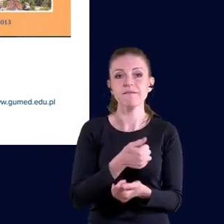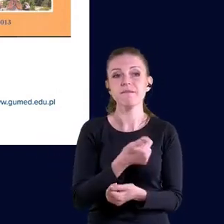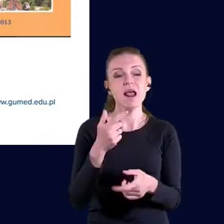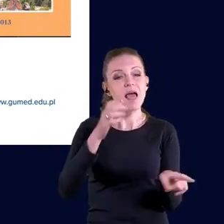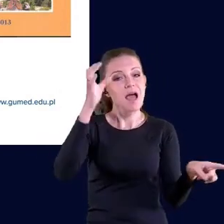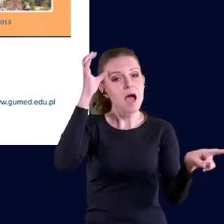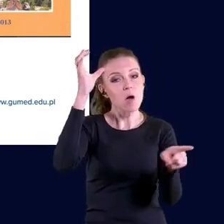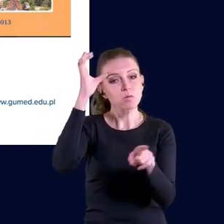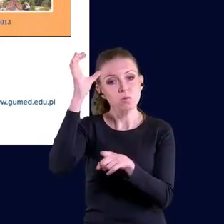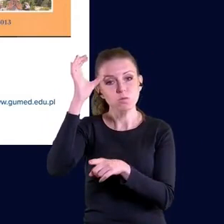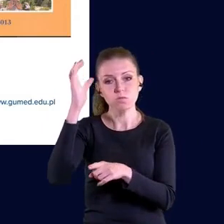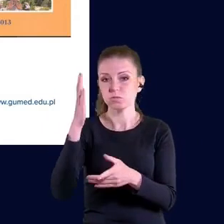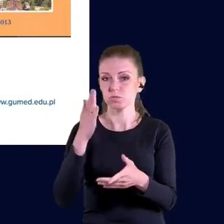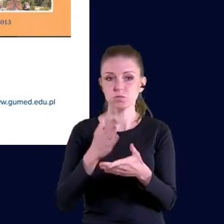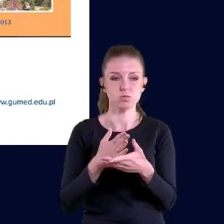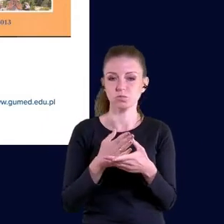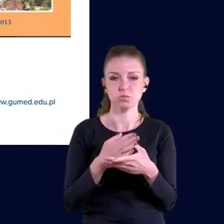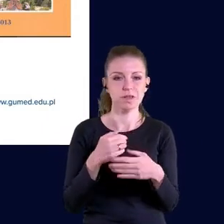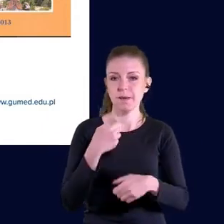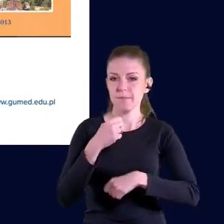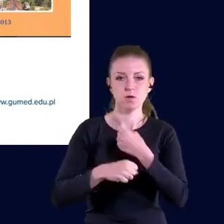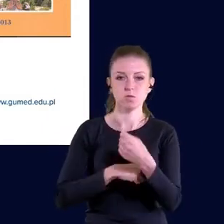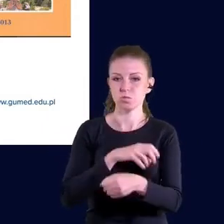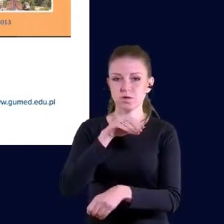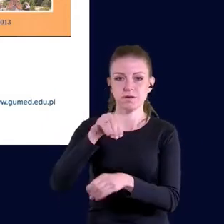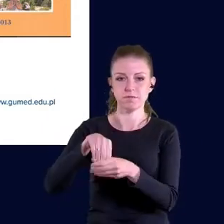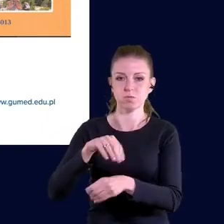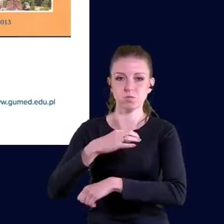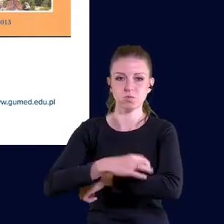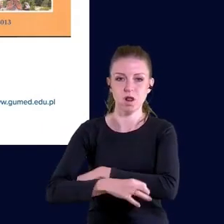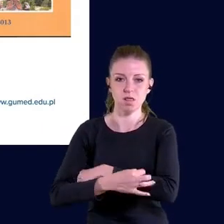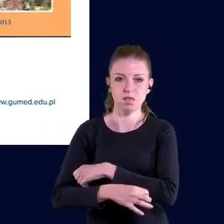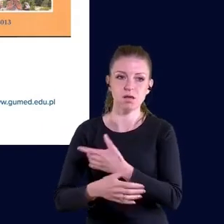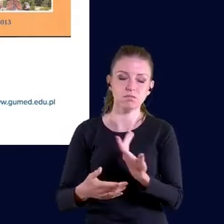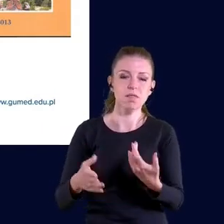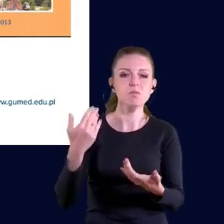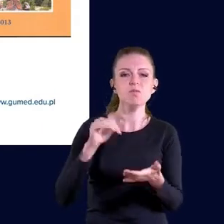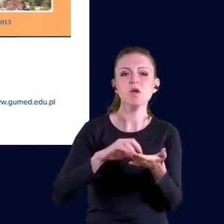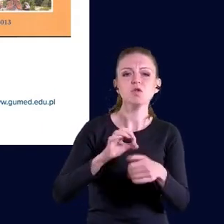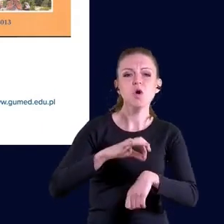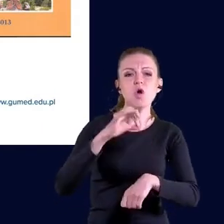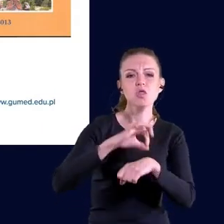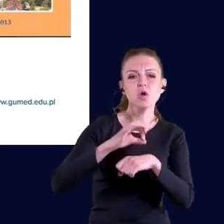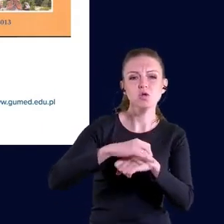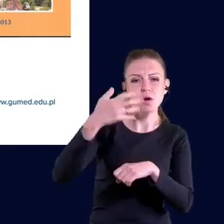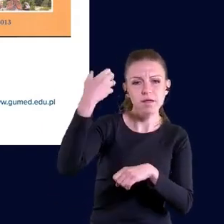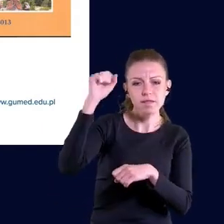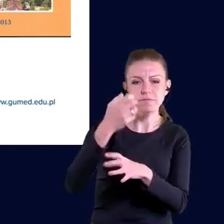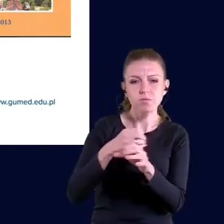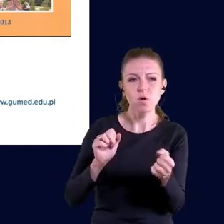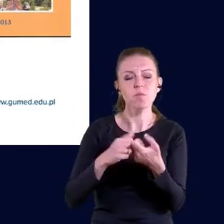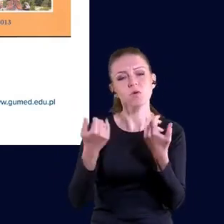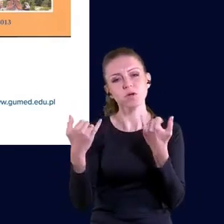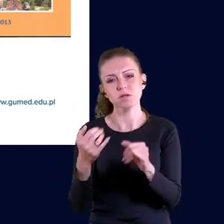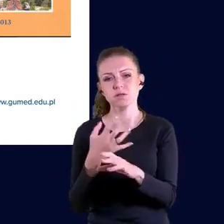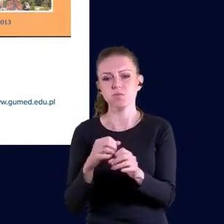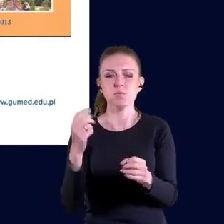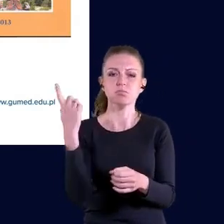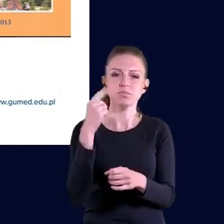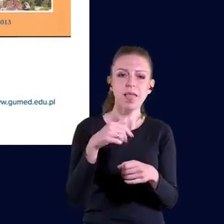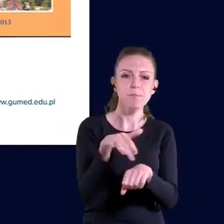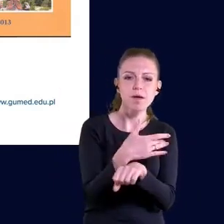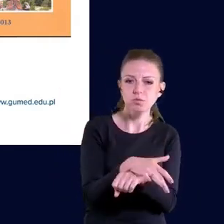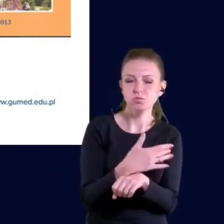rozdziałów przestałaby związana z uczelnią były to doktoranci wcześniej aby Pracownicy którzy odeszli życzenia bo przeszli na